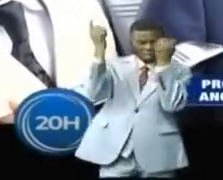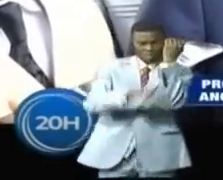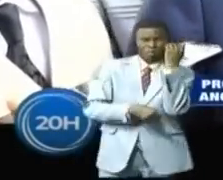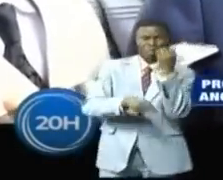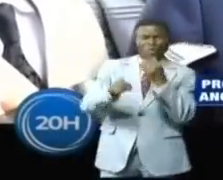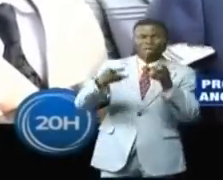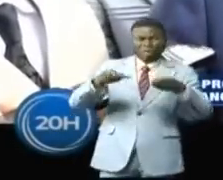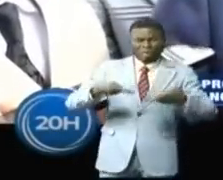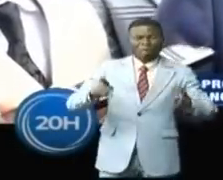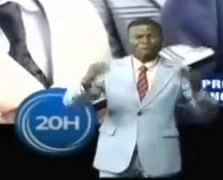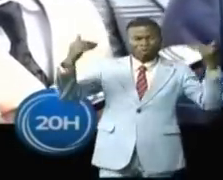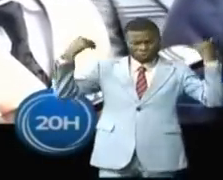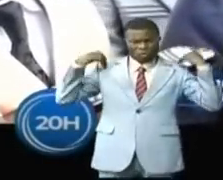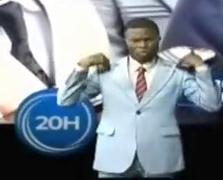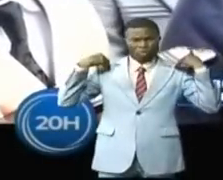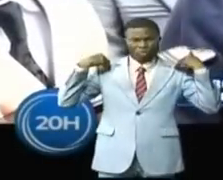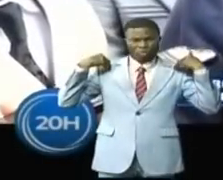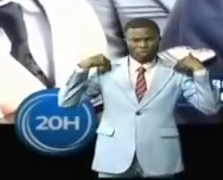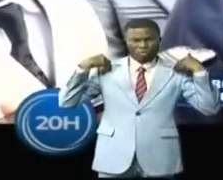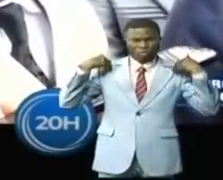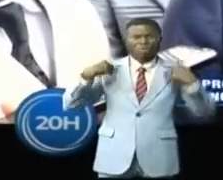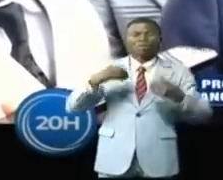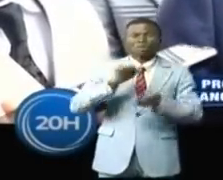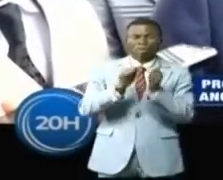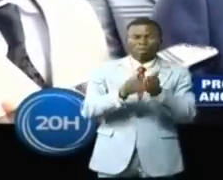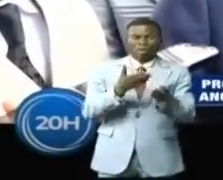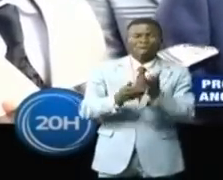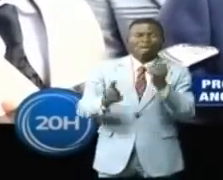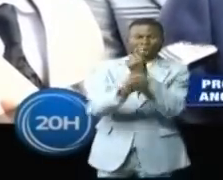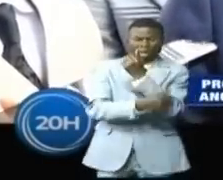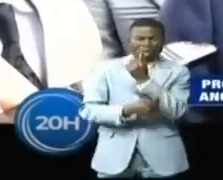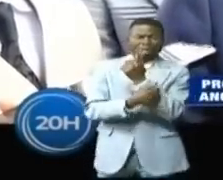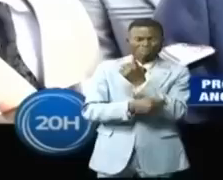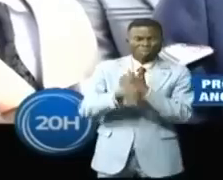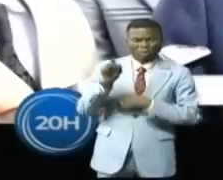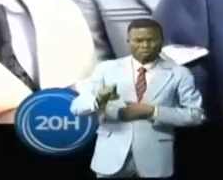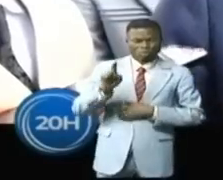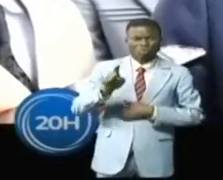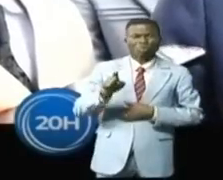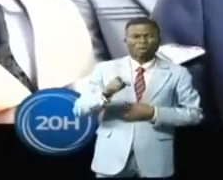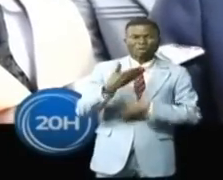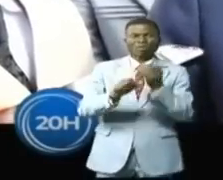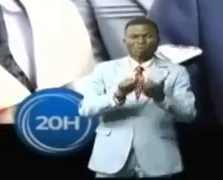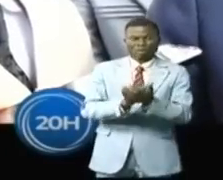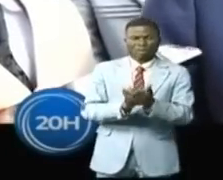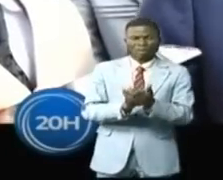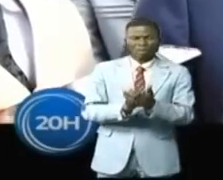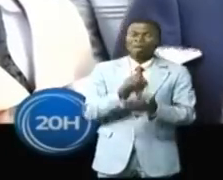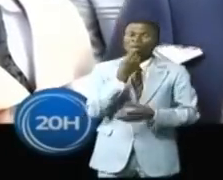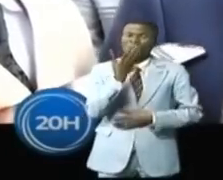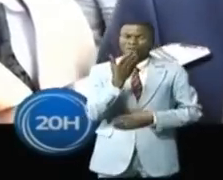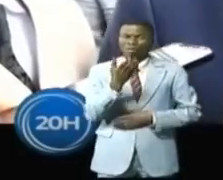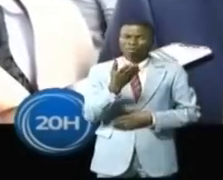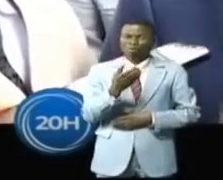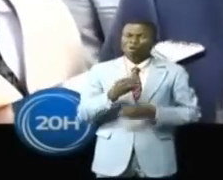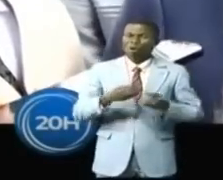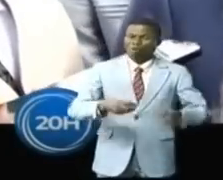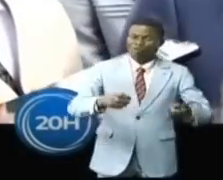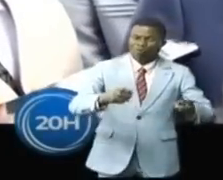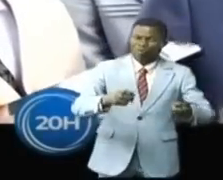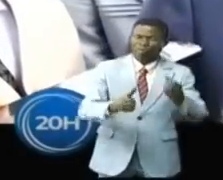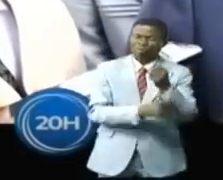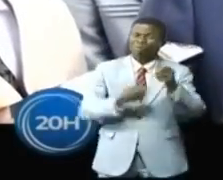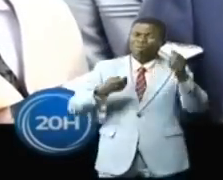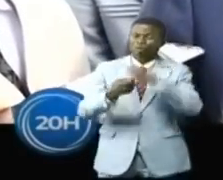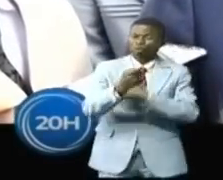des autorités, soit du Congo ou d'un pays étranger, qui aurait poussé les gens à commettre des crimes au